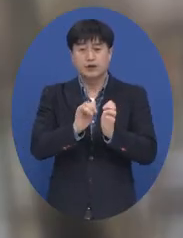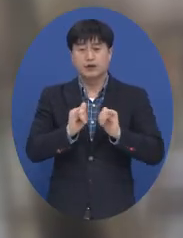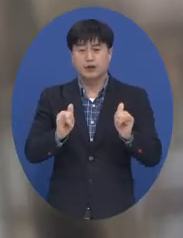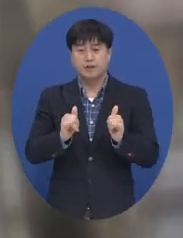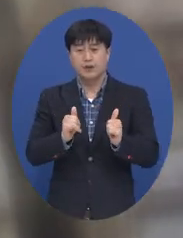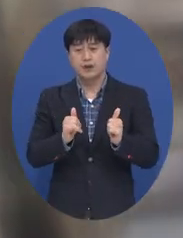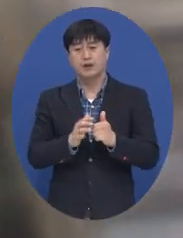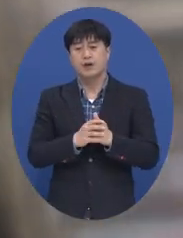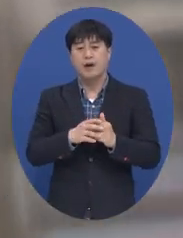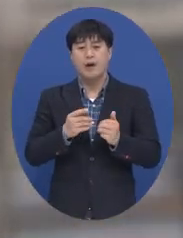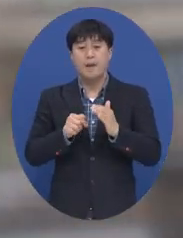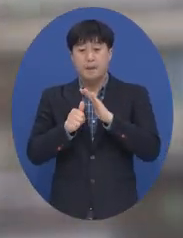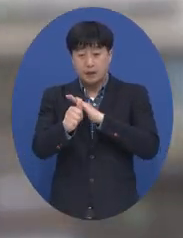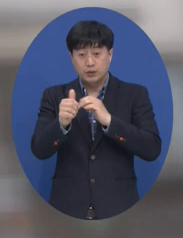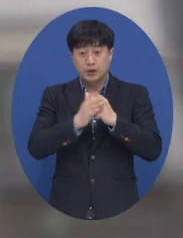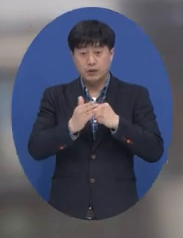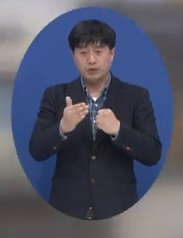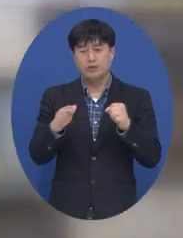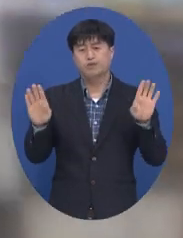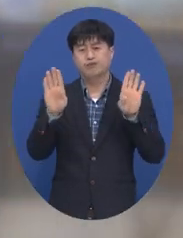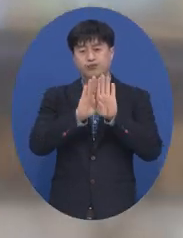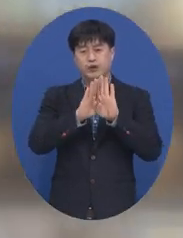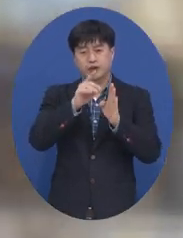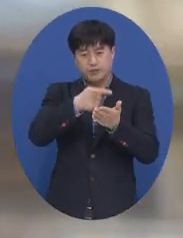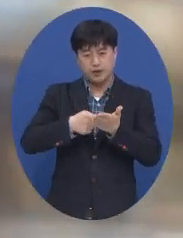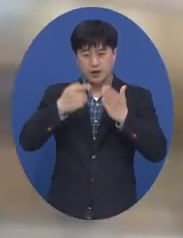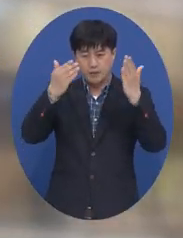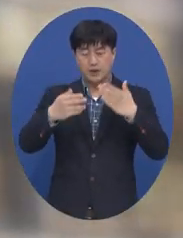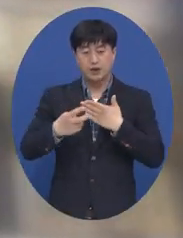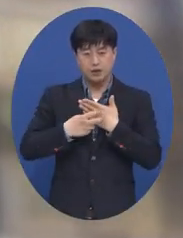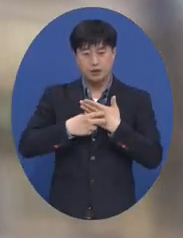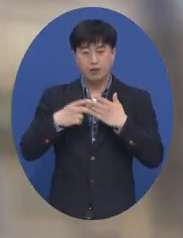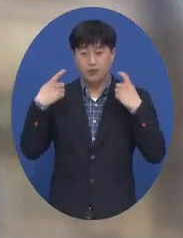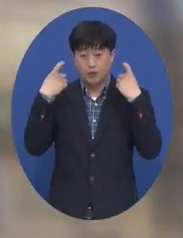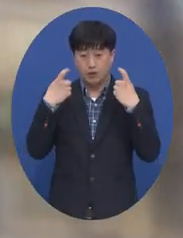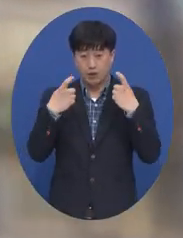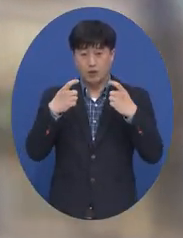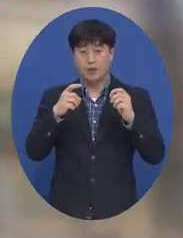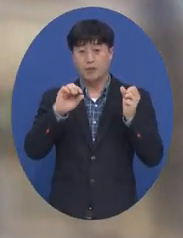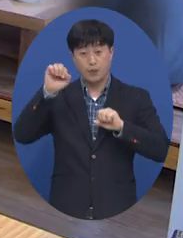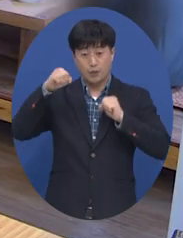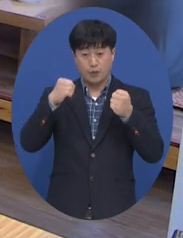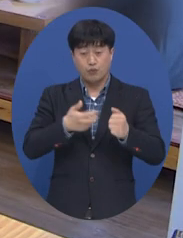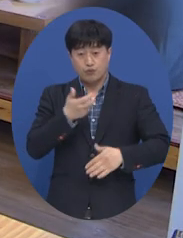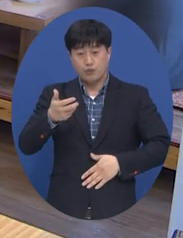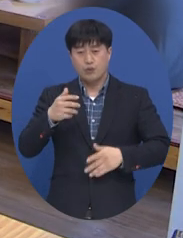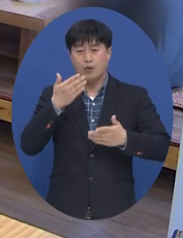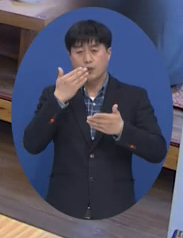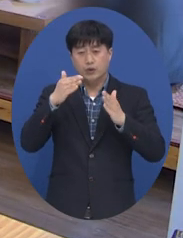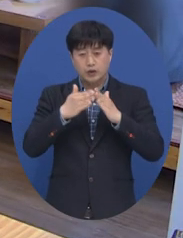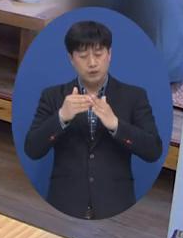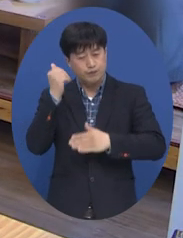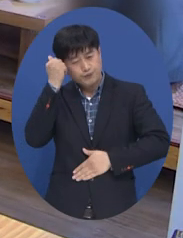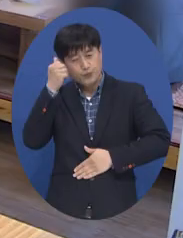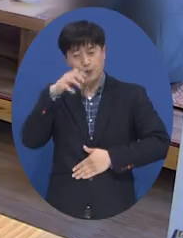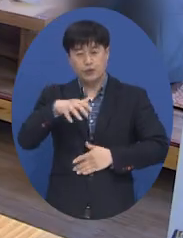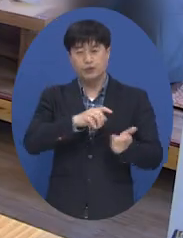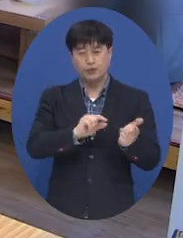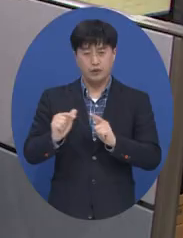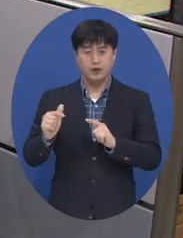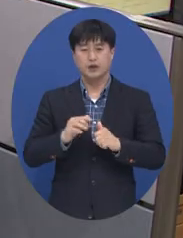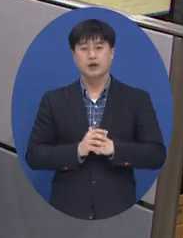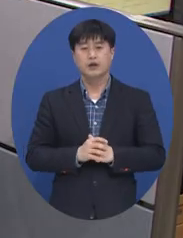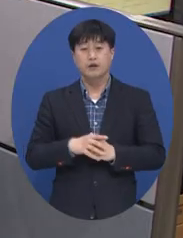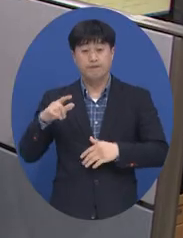격리 자 그리고 확진 자 방문 등으로 휴업 등의 피해를 입은 의료 여행 공연 유통 식당 숙박 업체 등